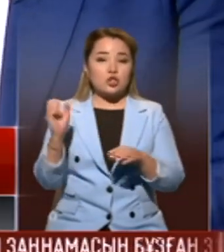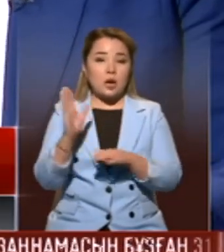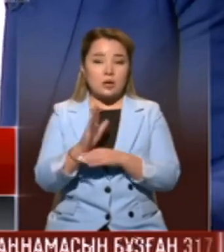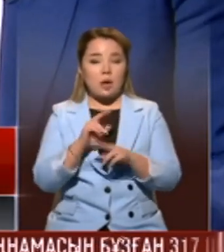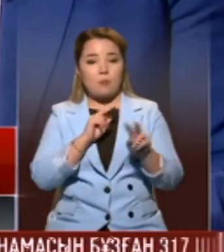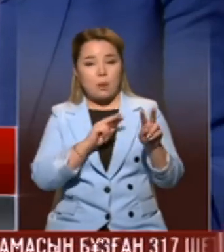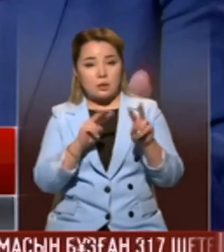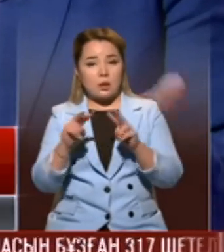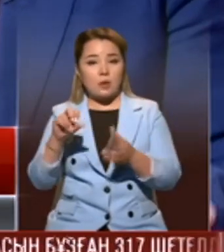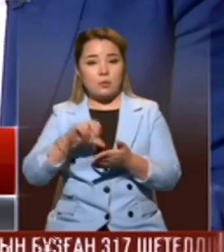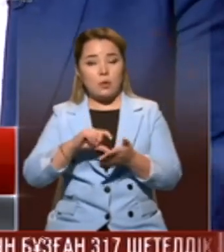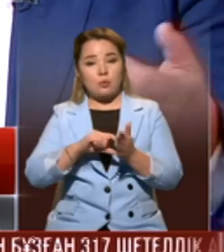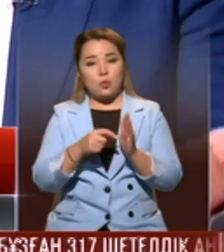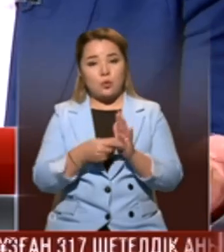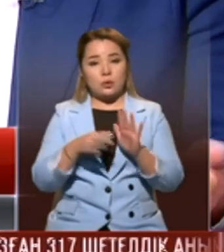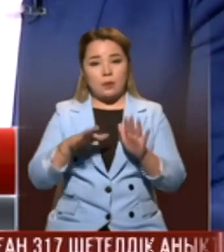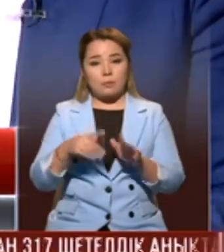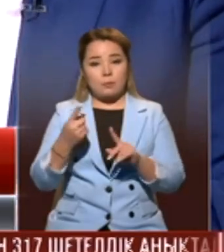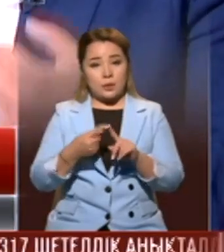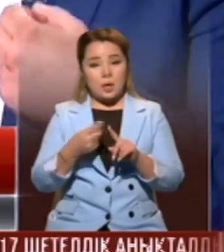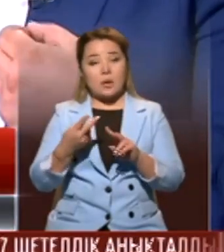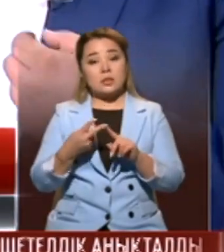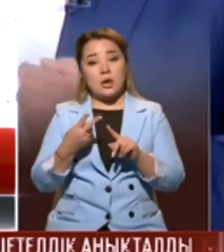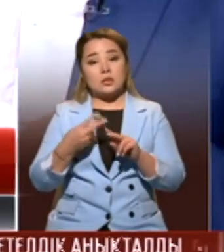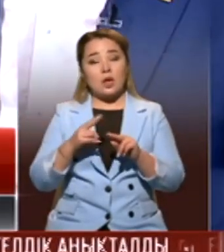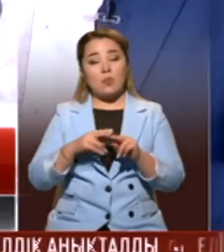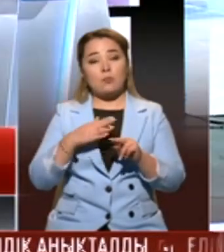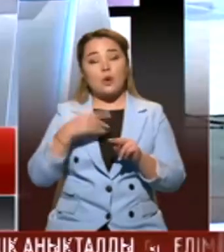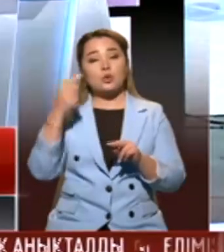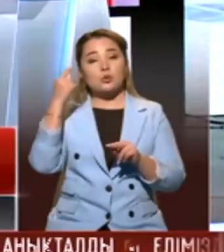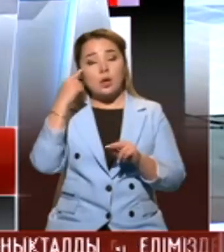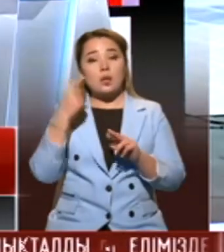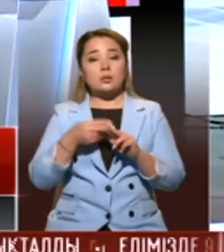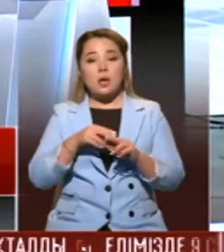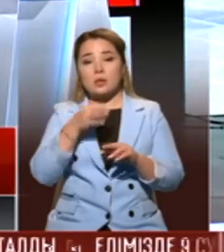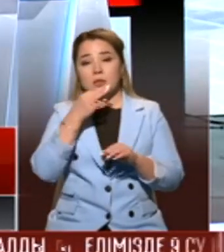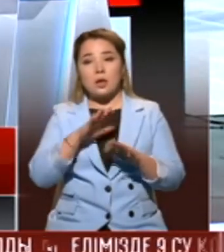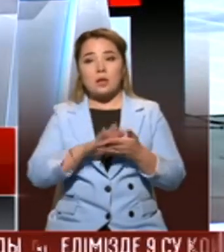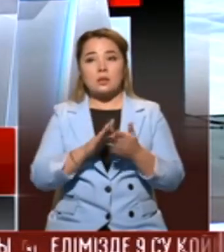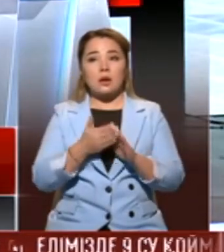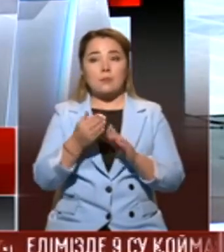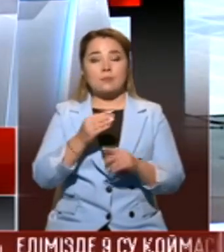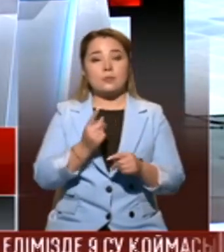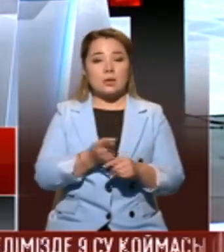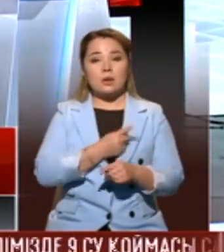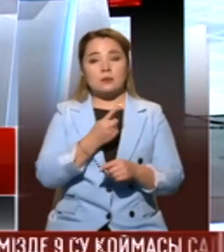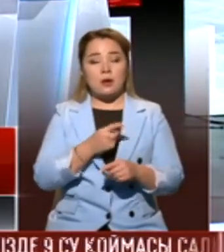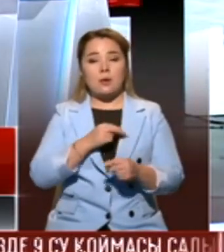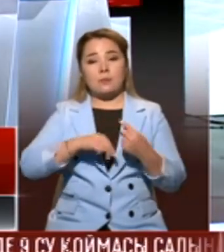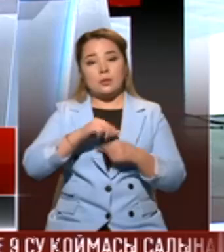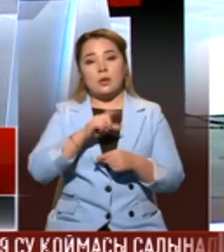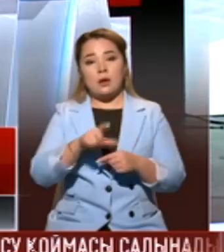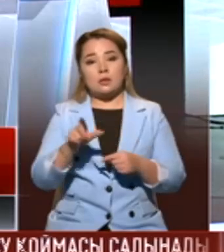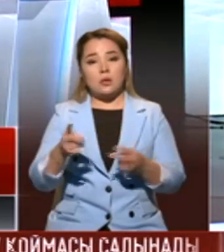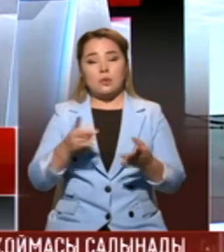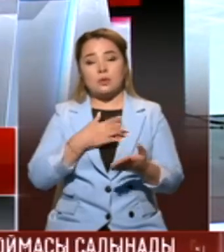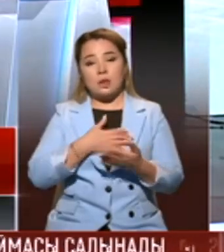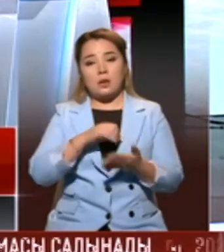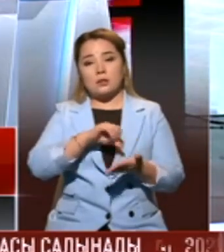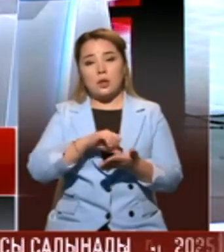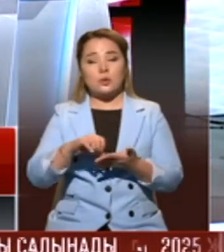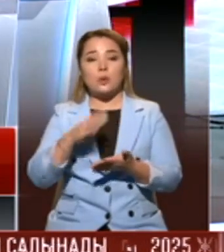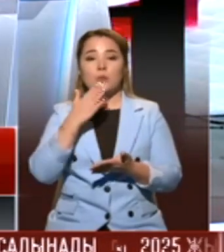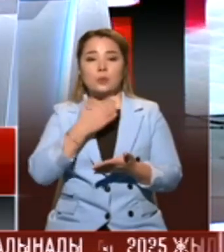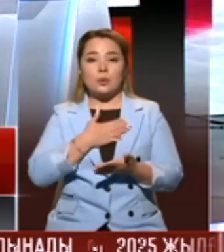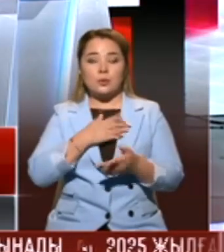байқаушы деген пункт болады. Бұл бір. Екіншісі, менің түсінігімде кез келген нәрсемен кәсіби азаматтар айналысуы қажет. Енді